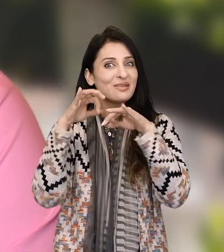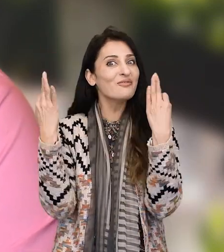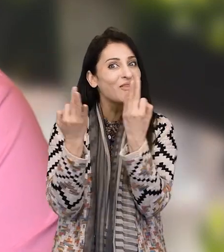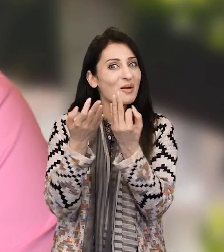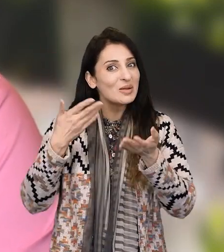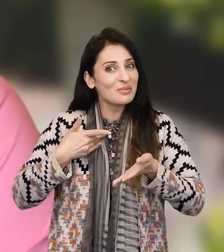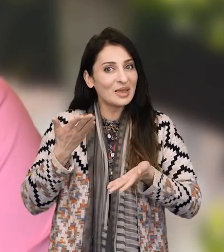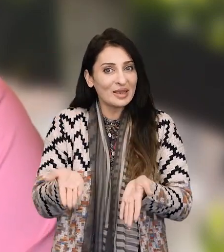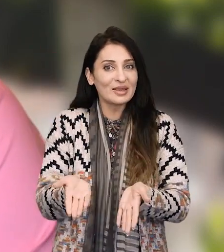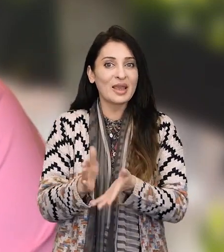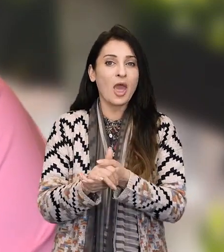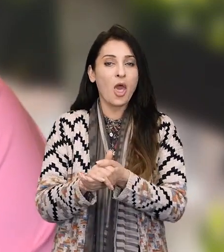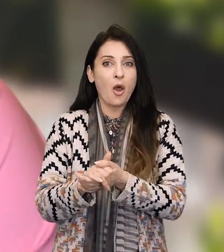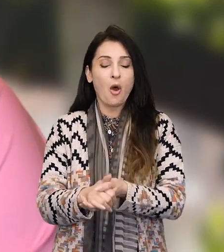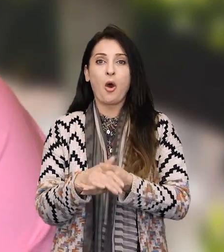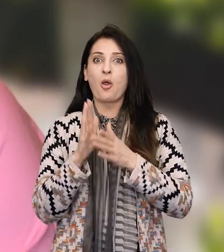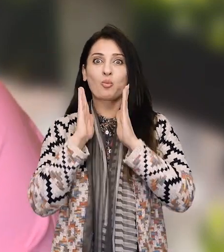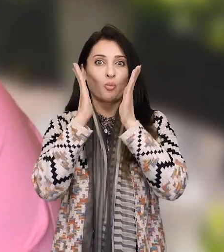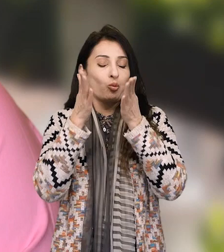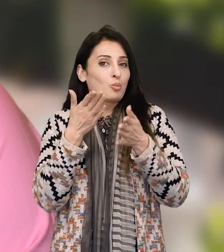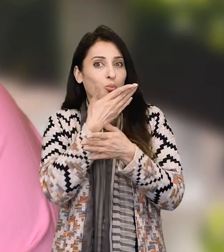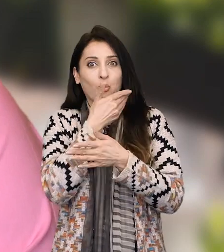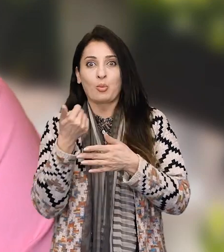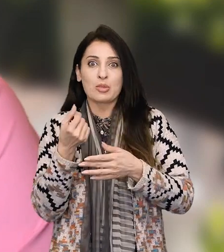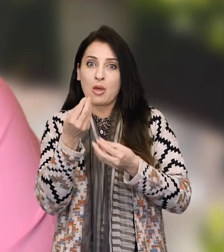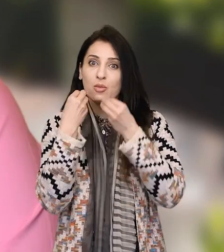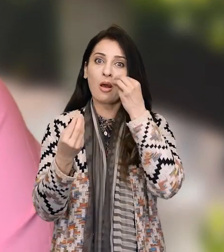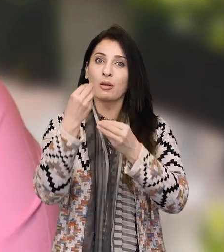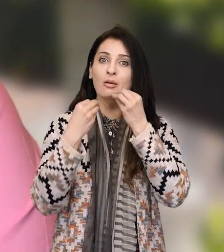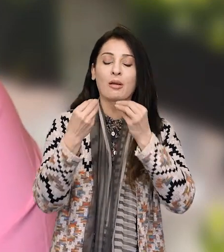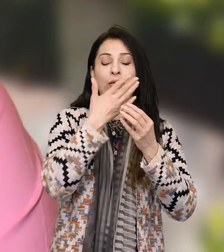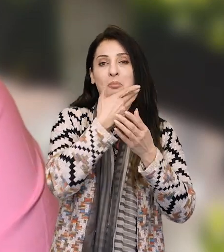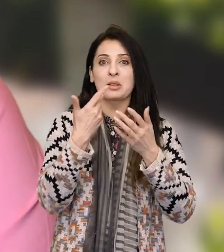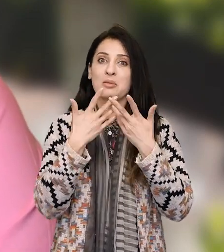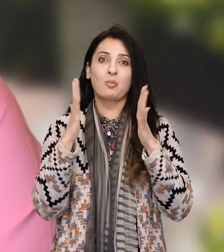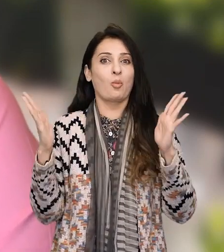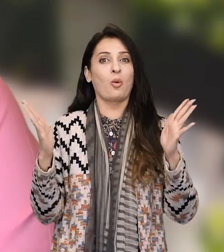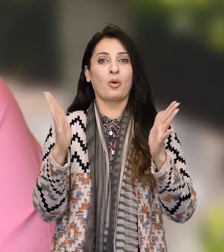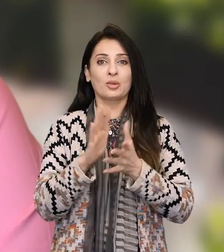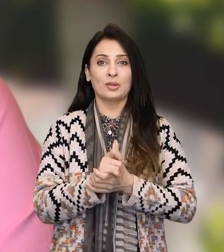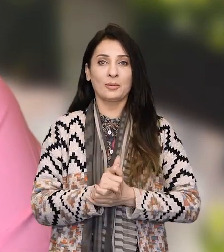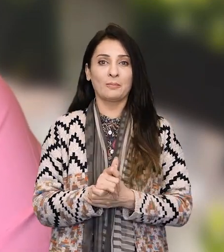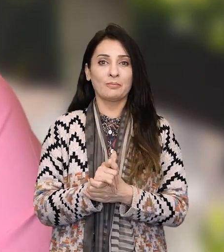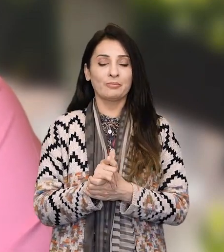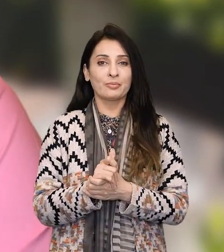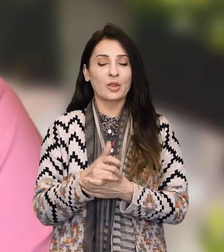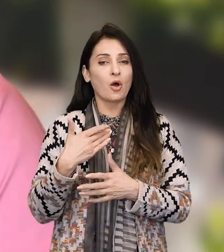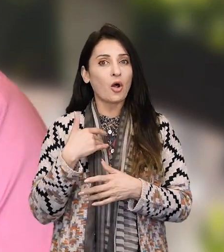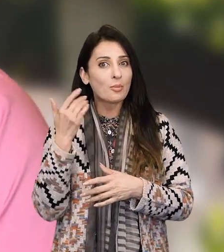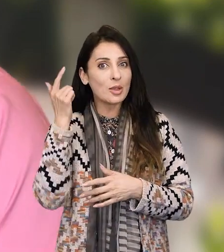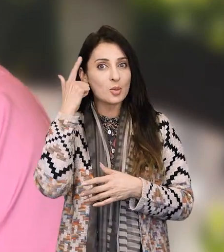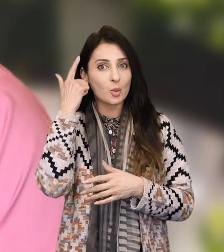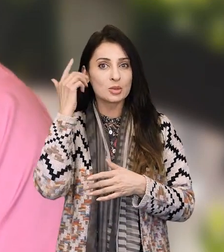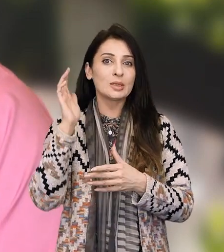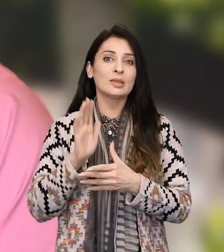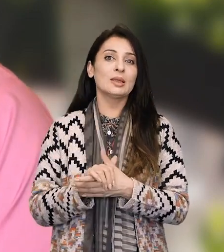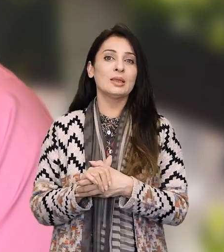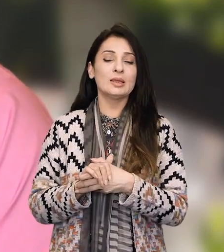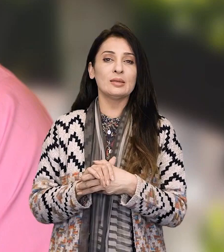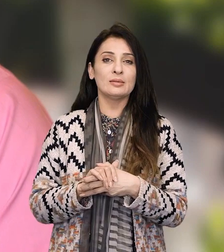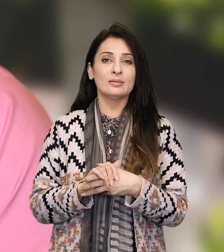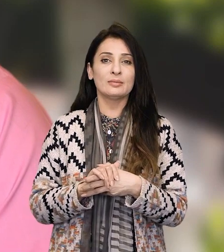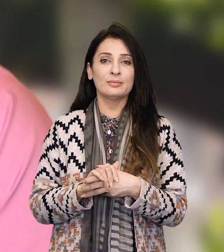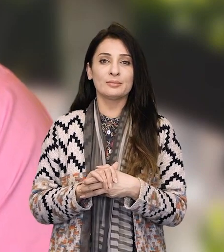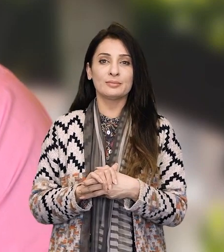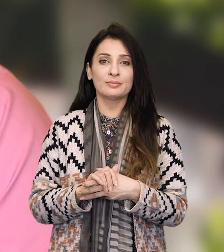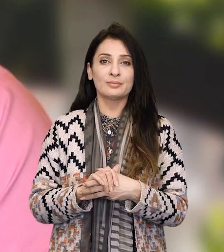जिसमें main focus ही ज़िंदगी का खाना और खिलाना होता है. So you know, I just feel like उसकी वजह से